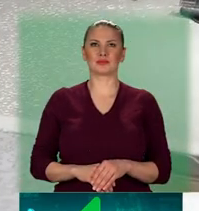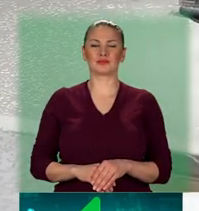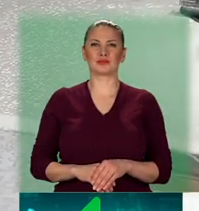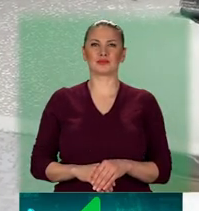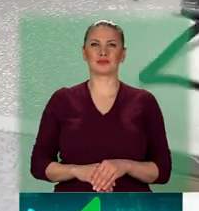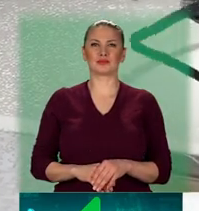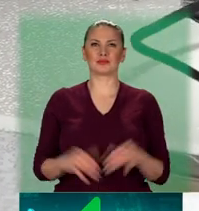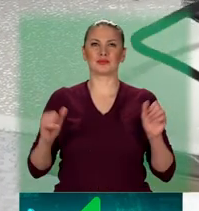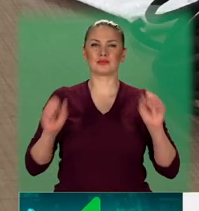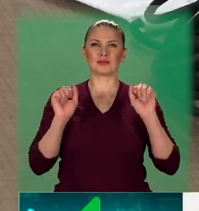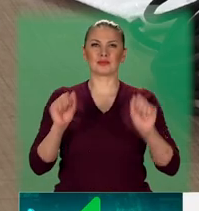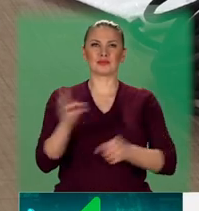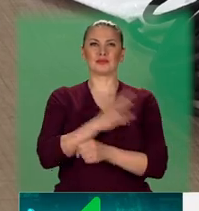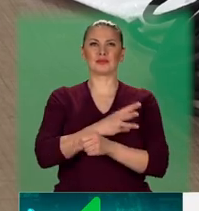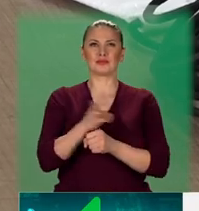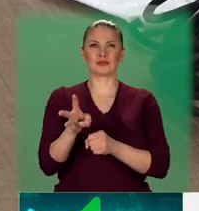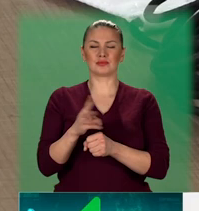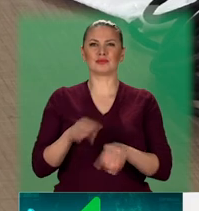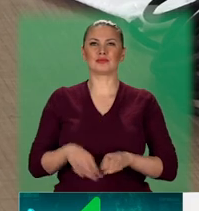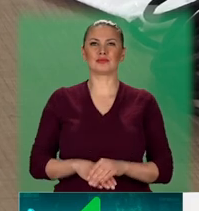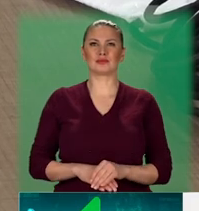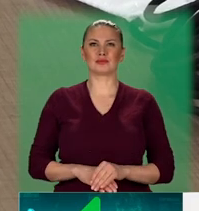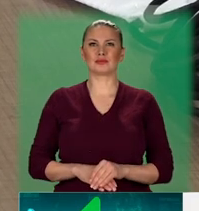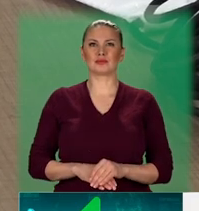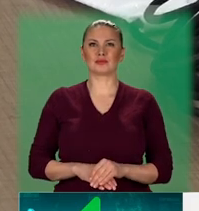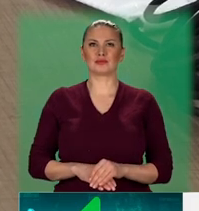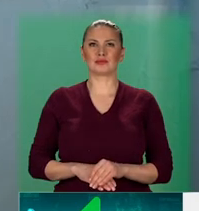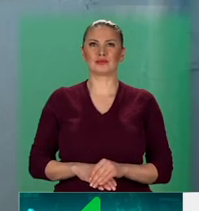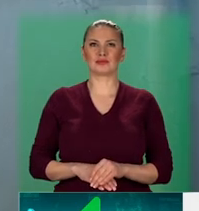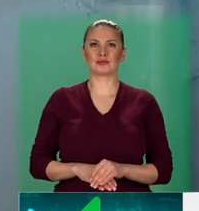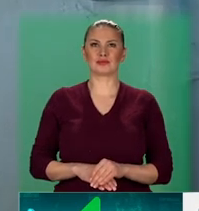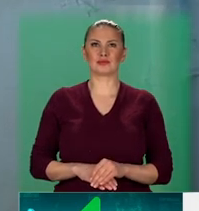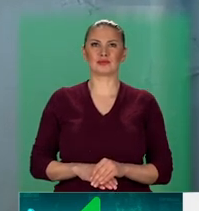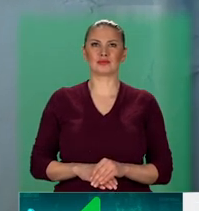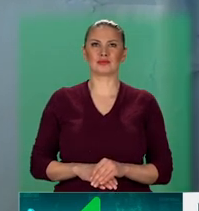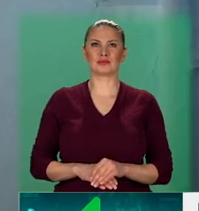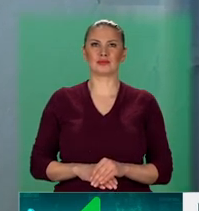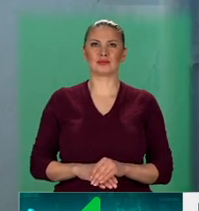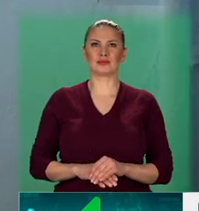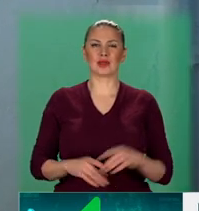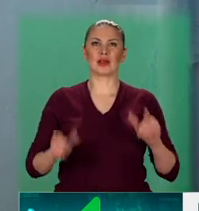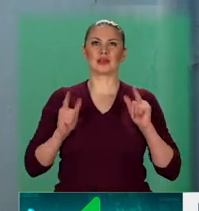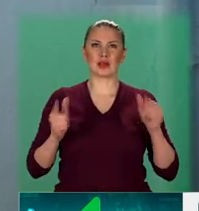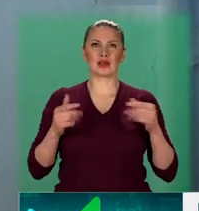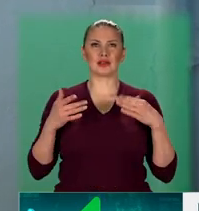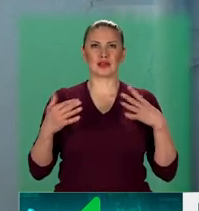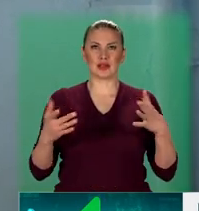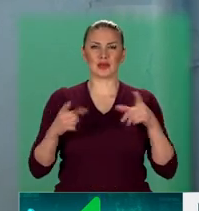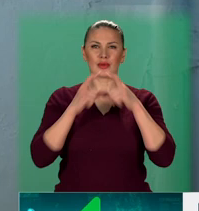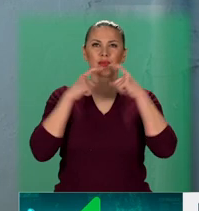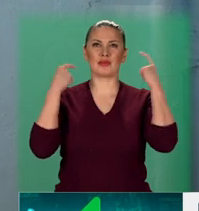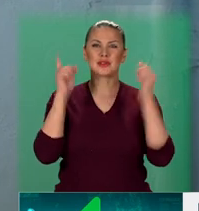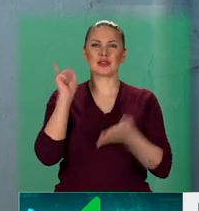максимальной оптимизации процесса и соблюдением требований Роспотребнадзора. Согласно требованиям Роспотребнадзора, повязка должна